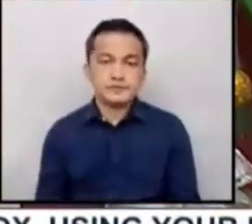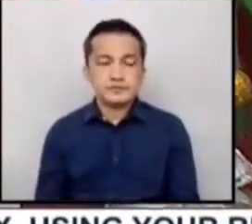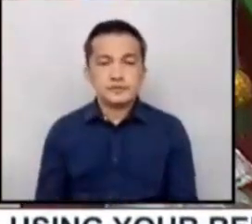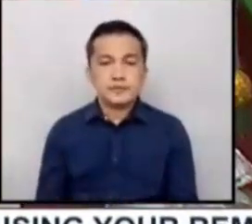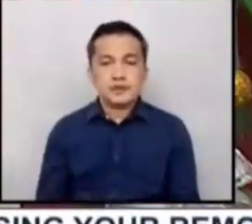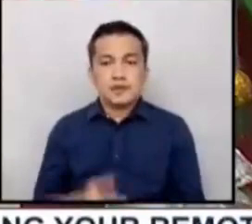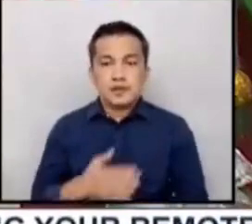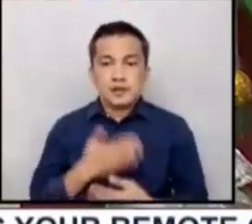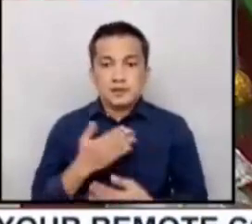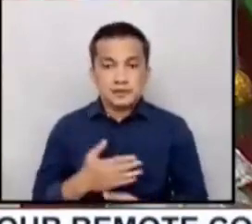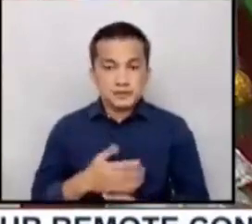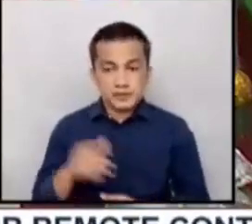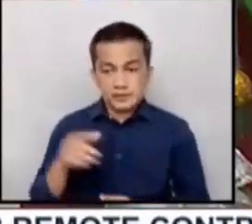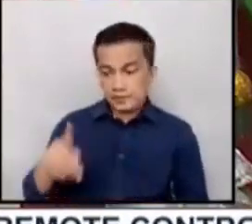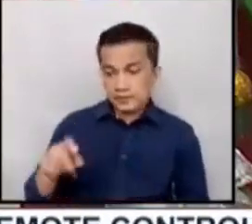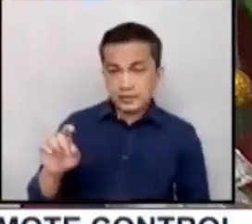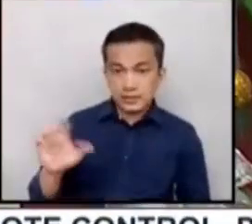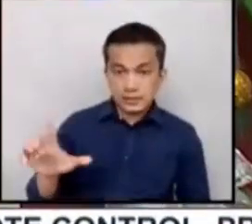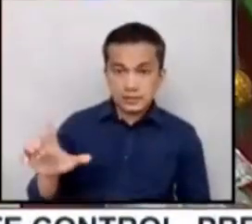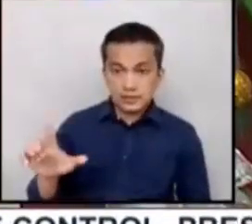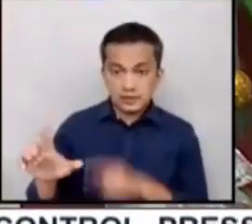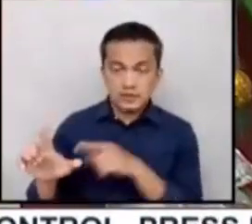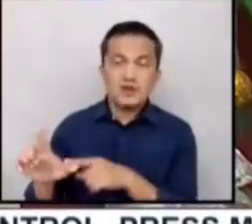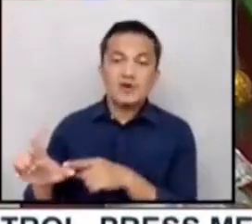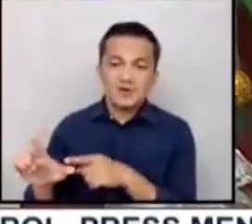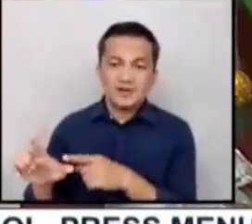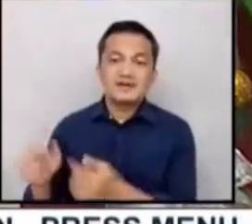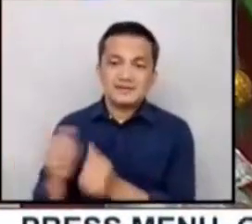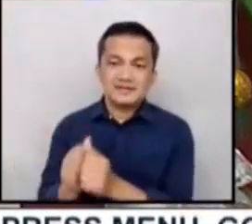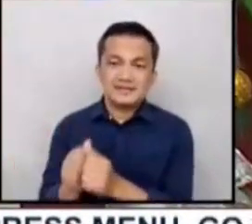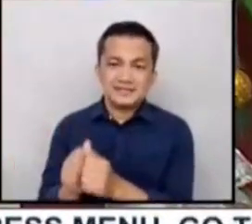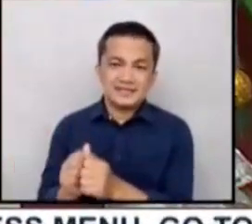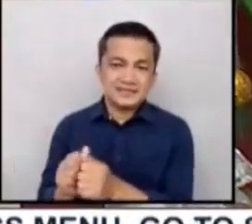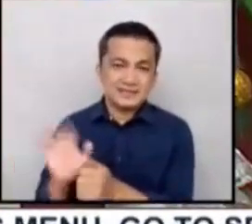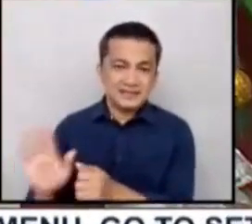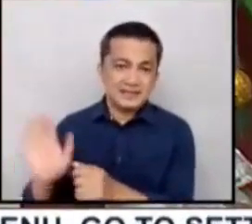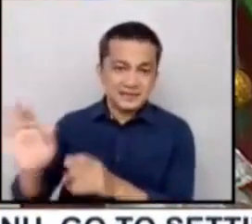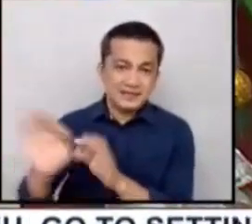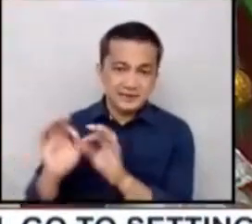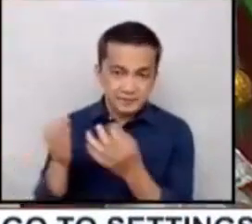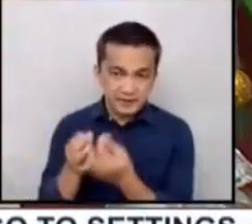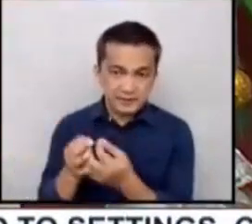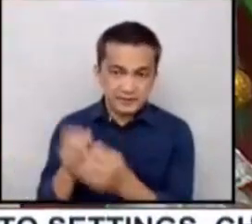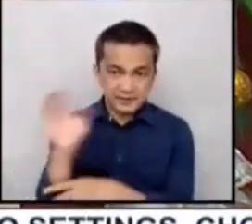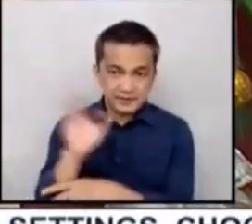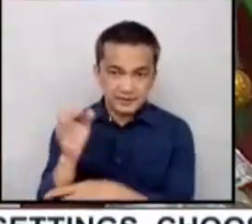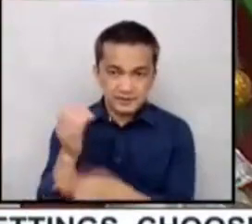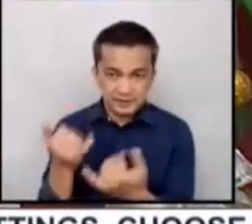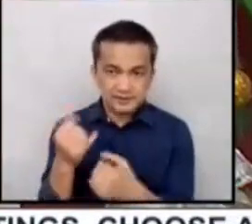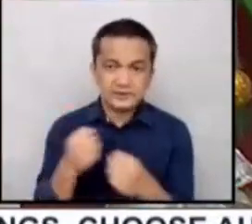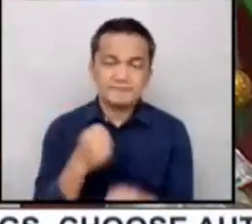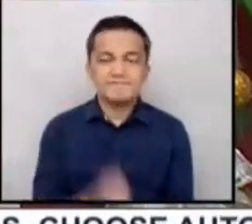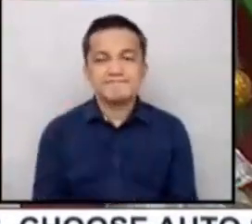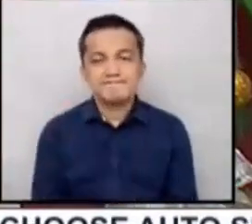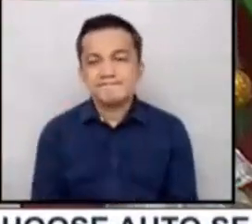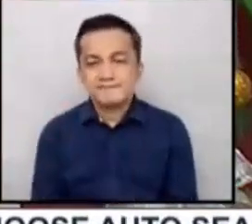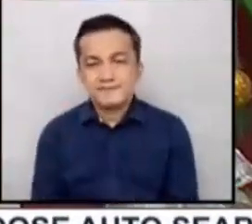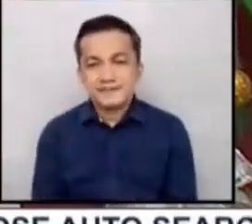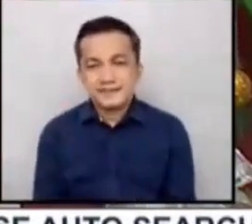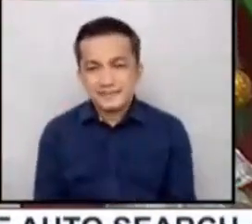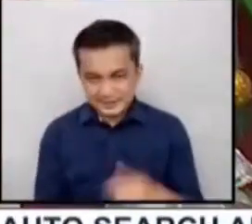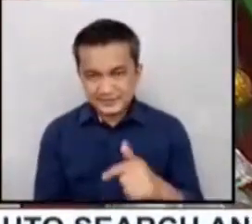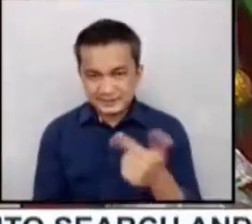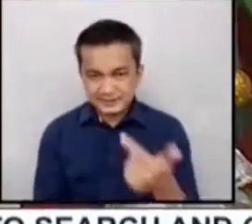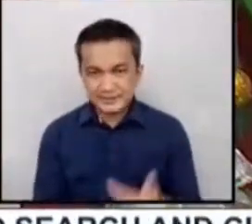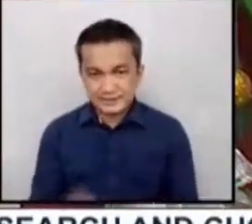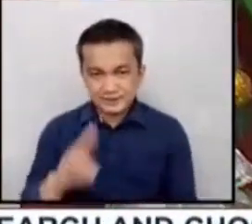naman ang mga PDLs, lalo't makakasama nila ang kanilang pamilya na magpasko ngayong taon. Si Joshua Garcia, Sagtalye, Rise and